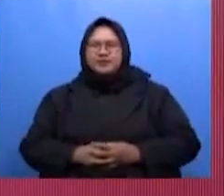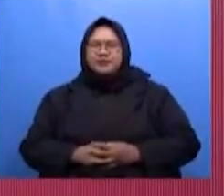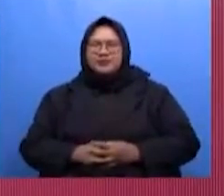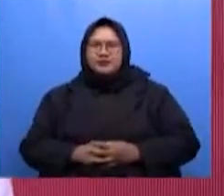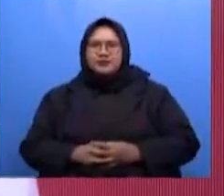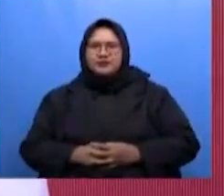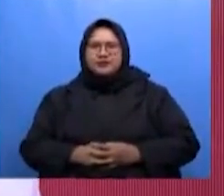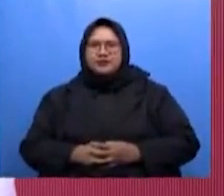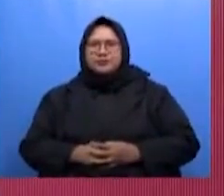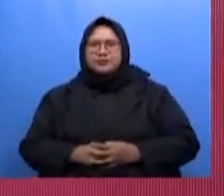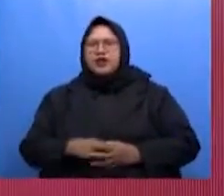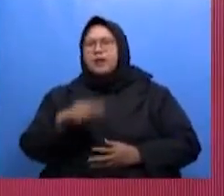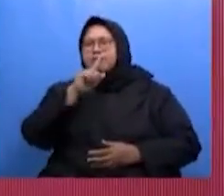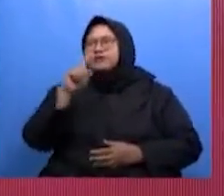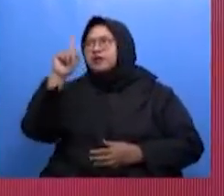berbicara